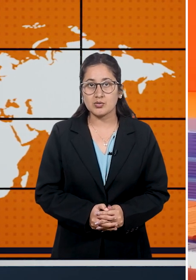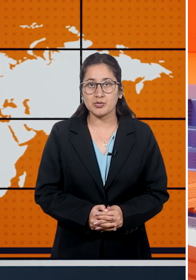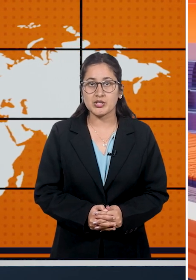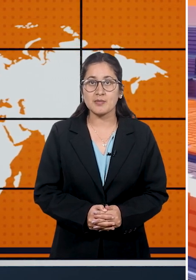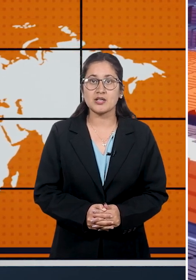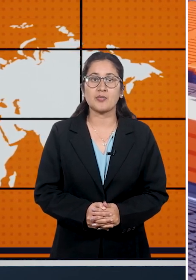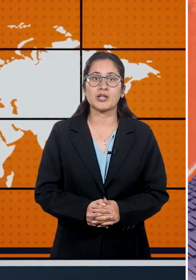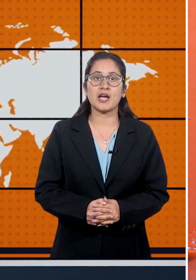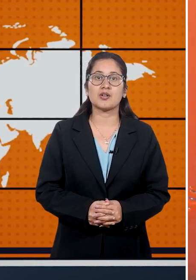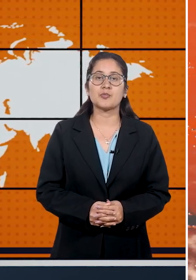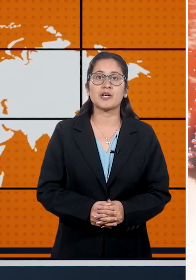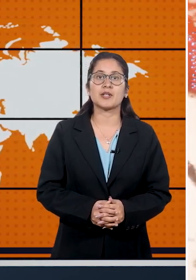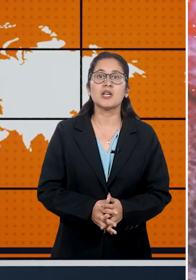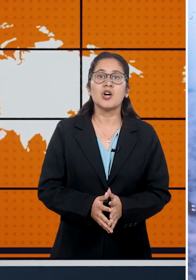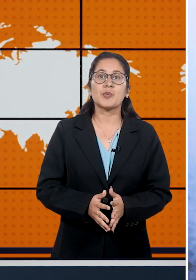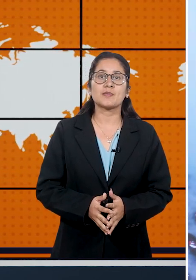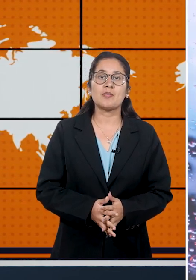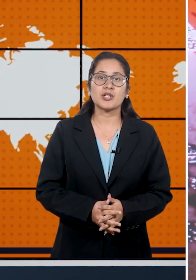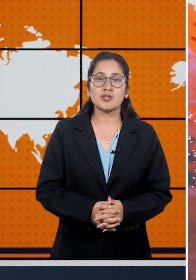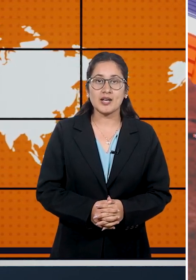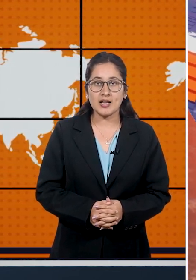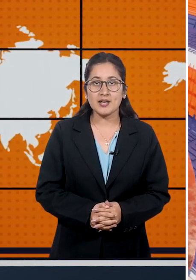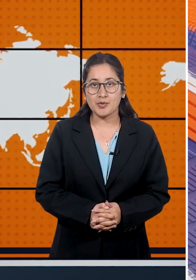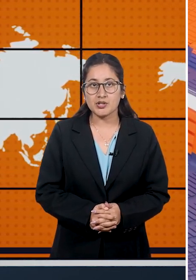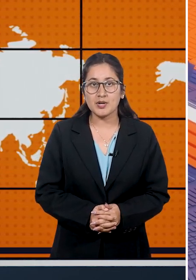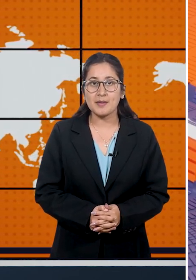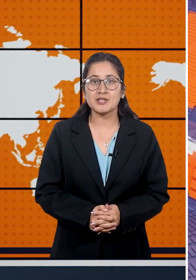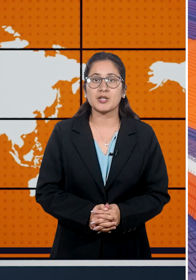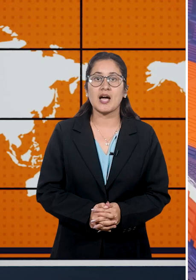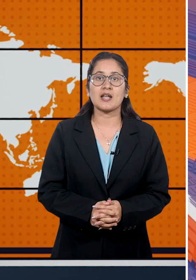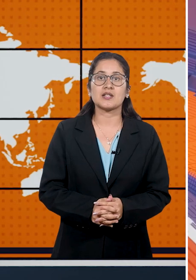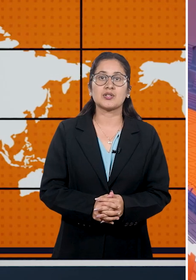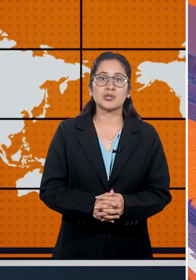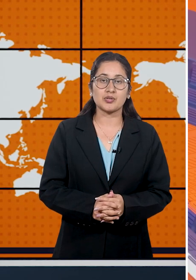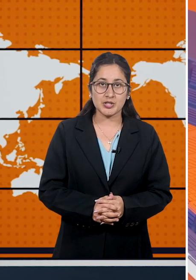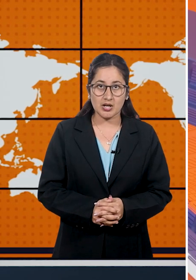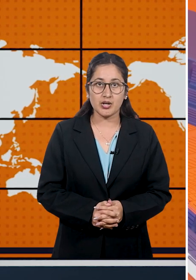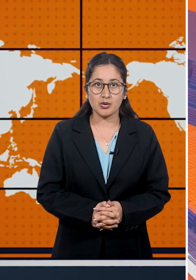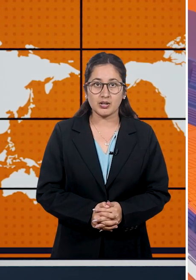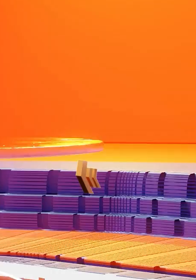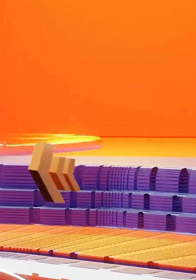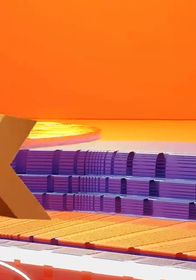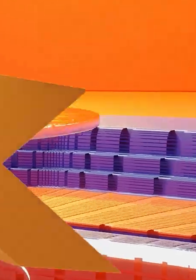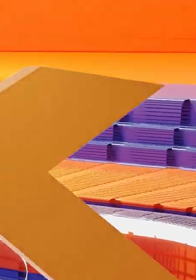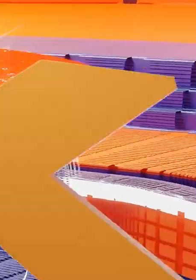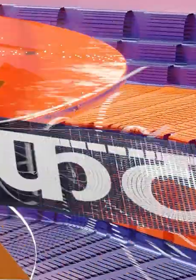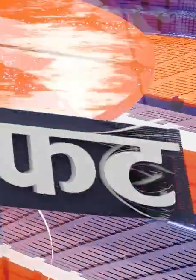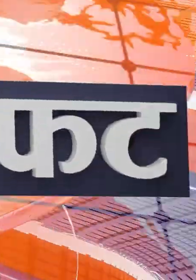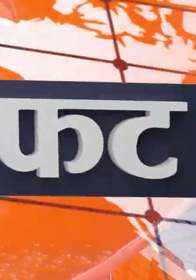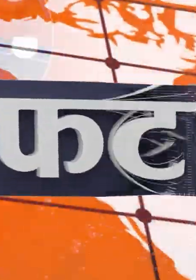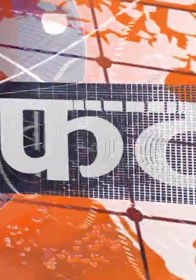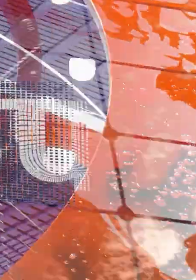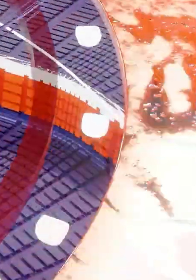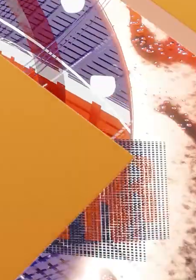सिंह राउतको विषयमा थप अध्ययन गर्नुपर्ने भन्दै उपसभामुख इन्दिरा राणाले प्रश्न उठाएपछि प्रधान न्यायाधीश नियुक्तिको विषय अन्यल।